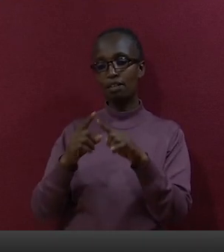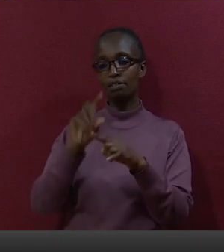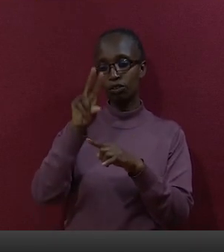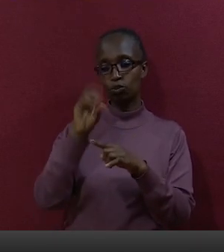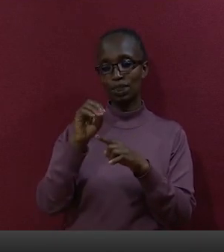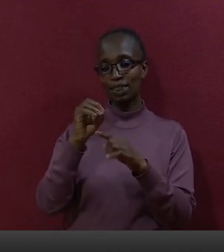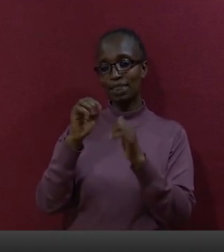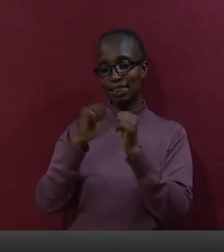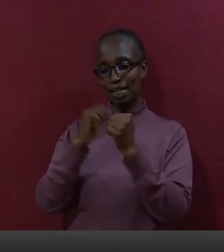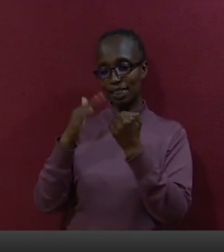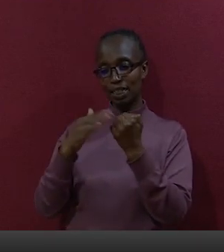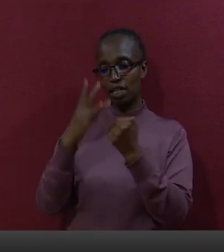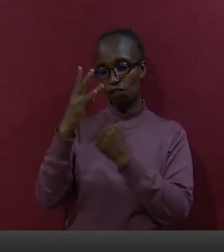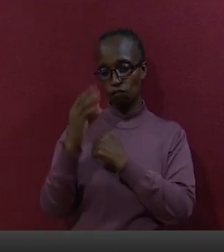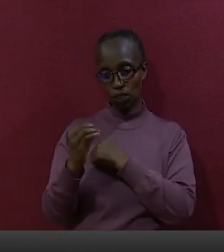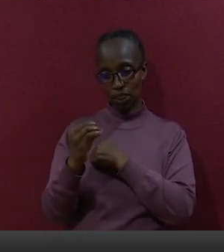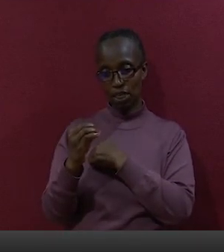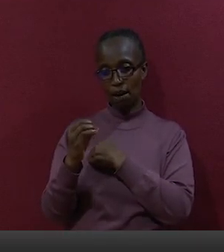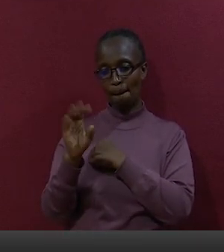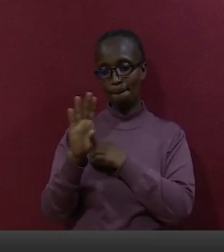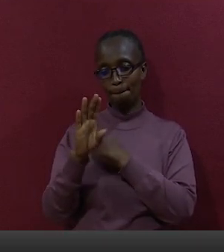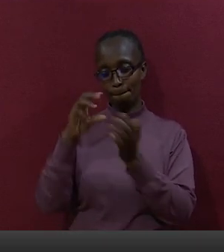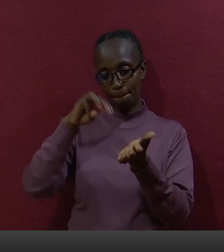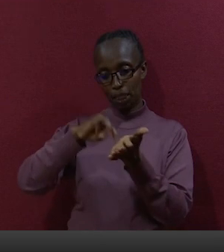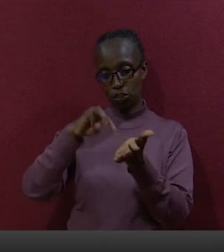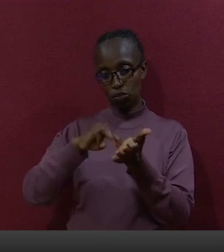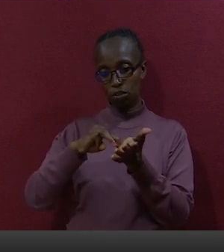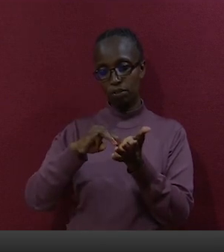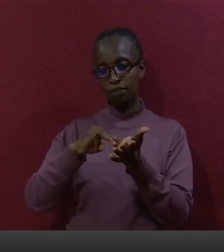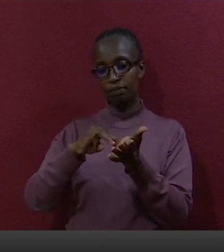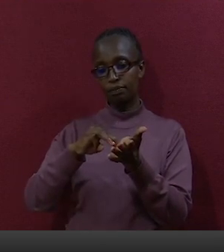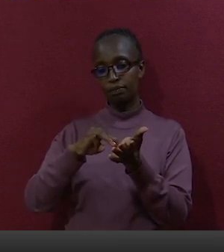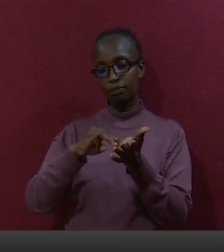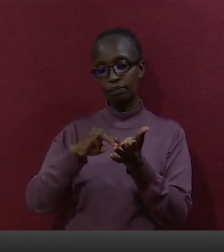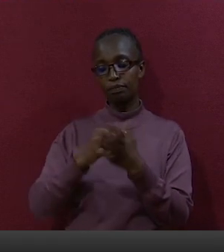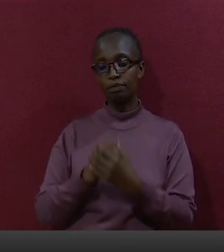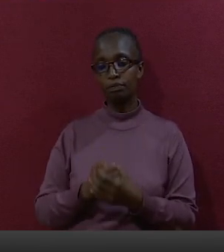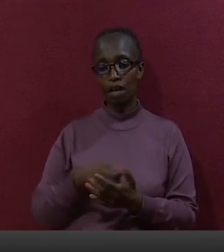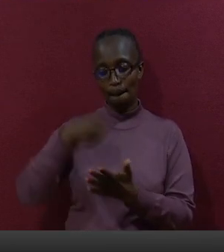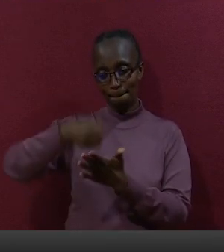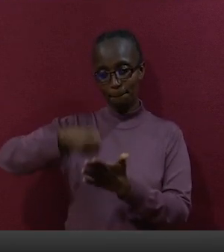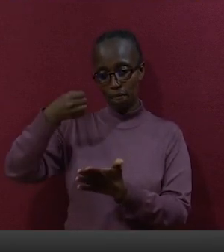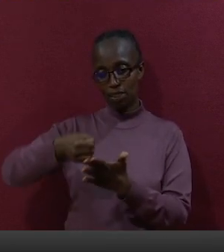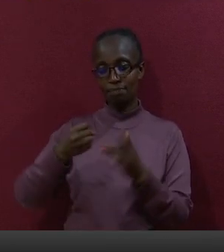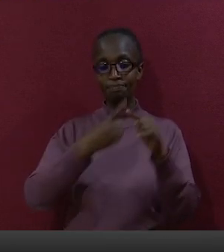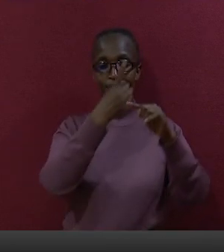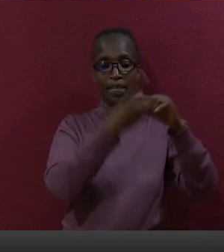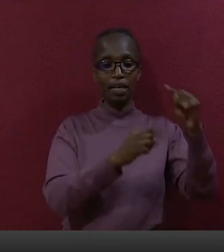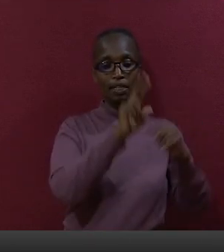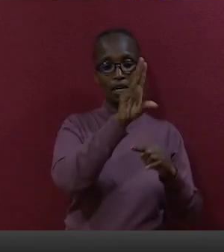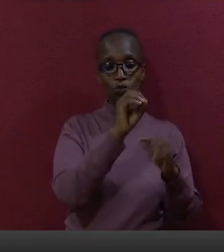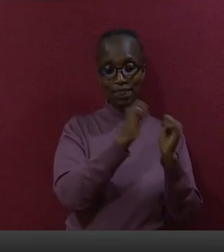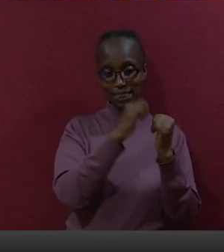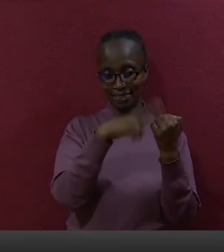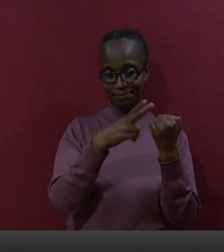milioni 44, mwaka 2019 magunia milioni 40 na mwaka 2021